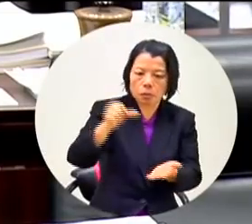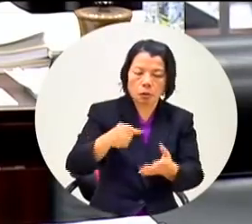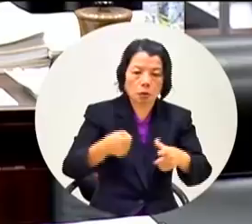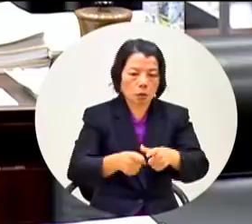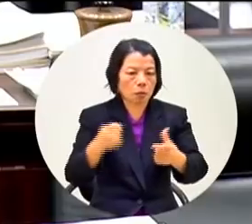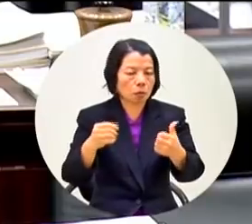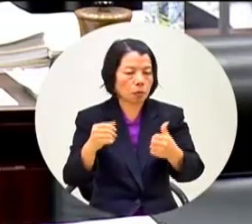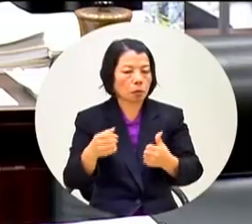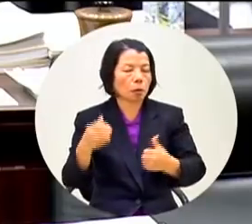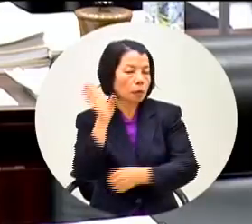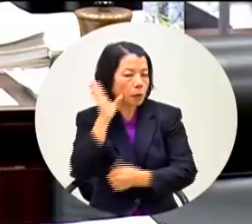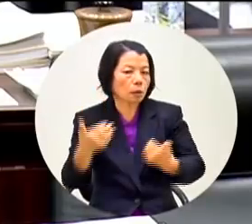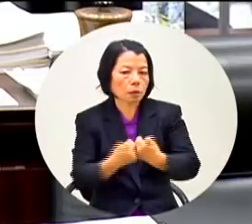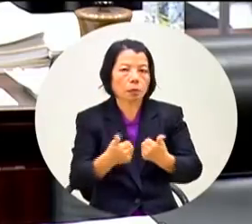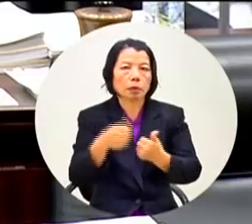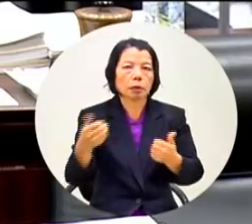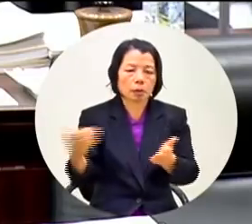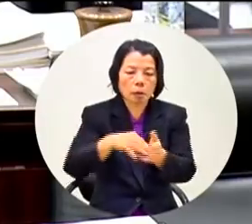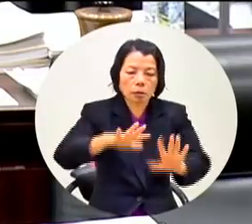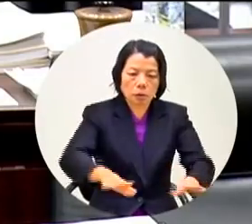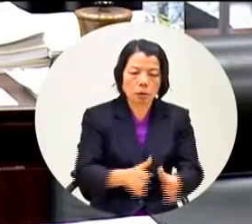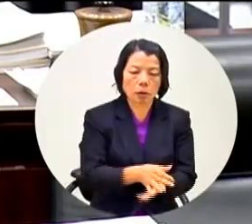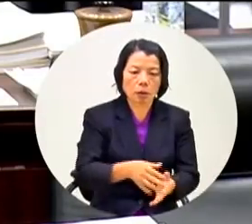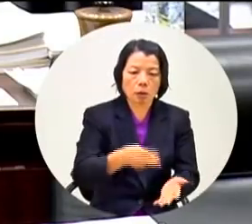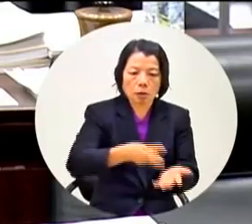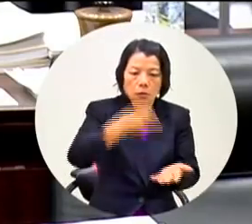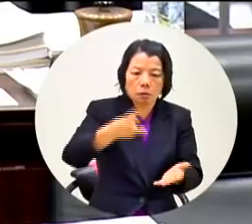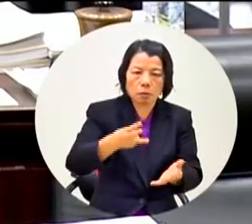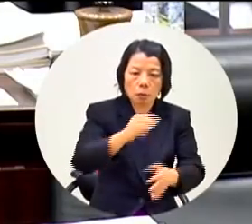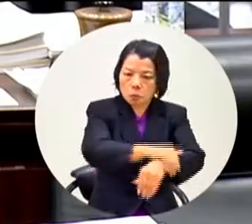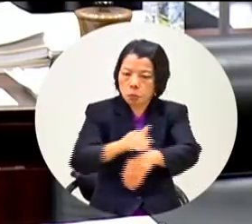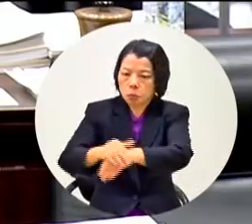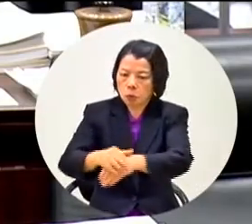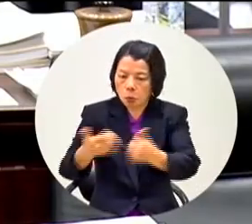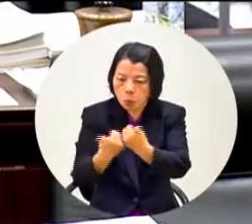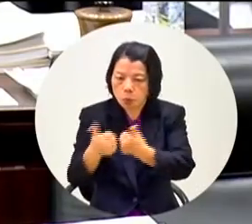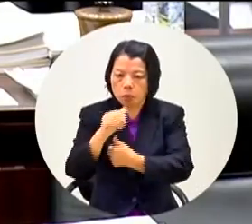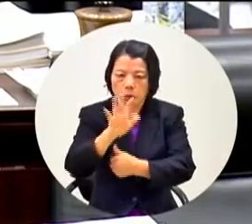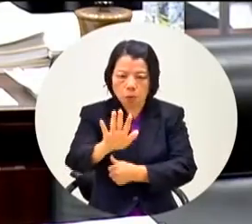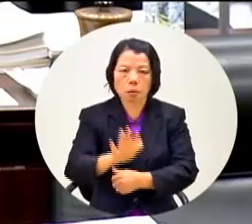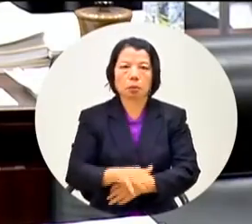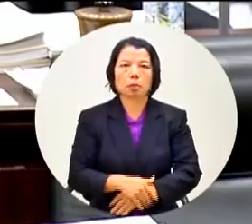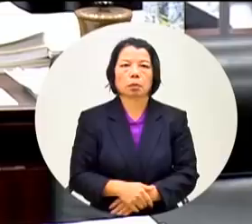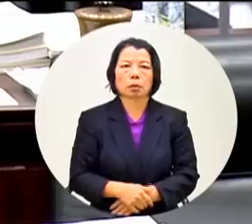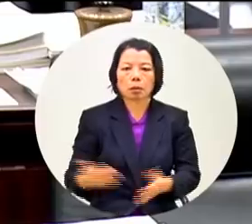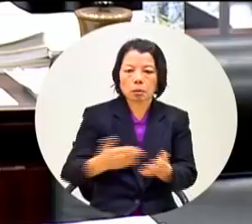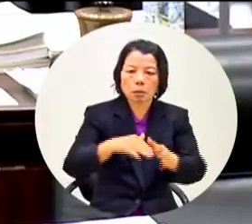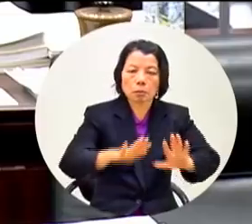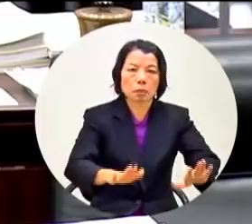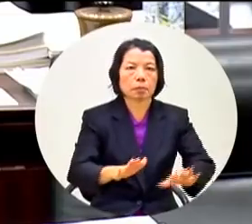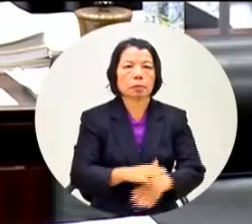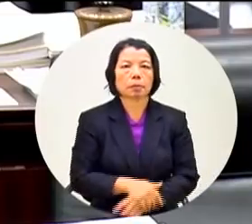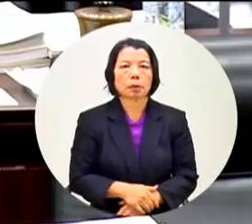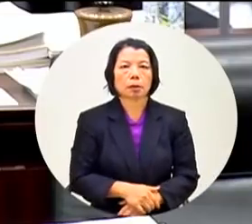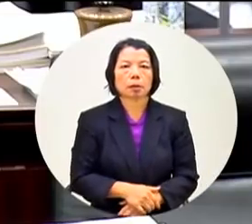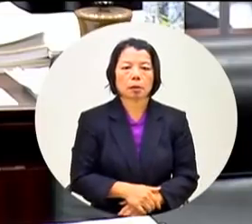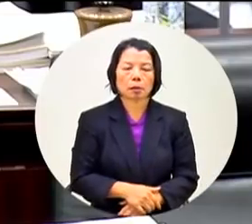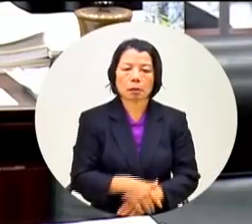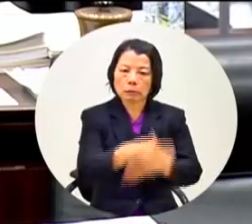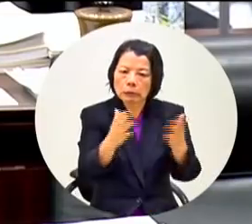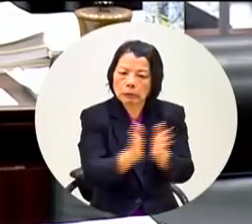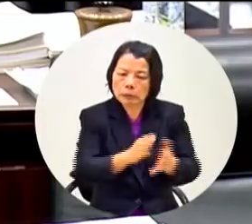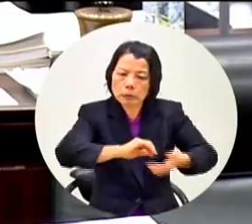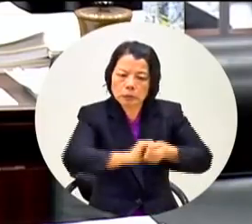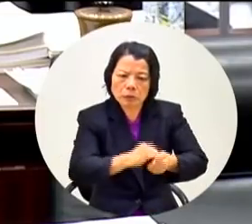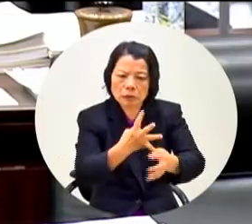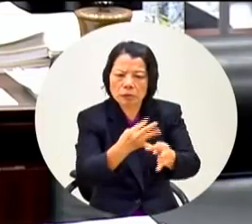三次的专家学者会议，到底什么时候我们可以看到一个尘埃落定的时间？公听会里面第